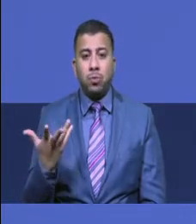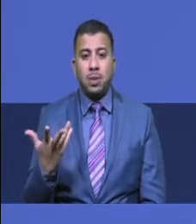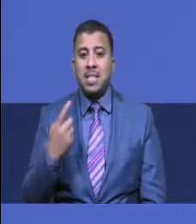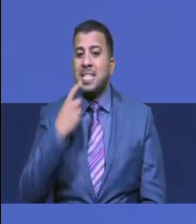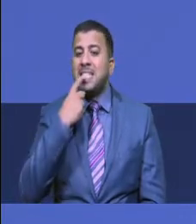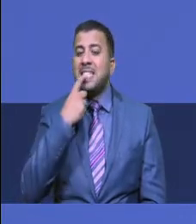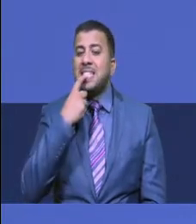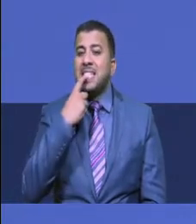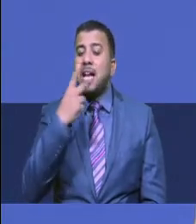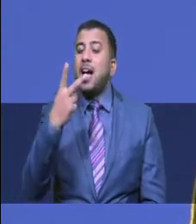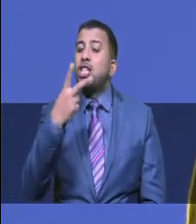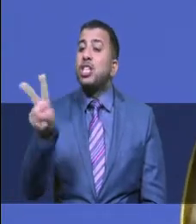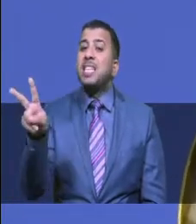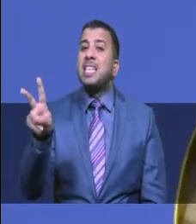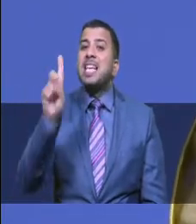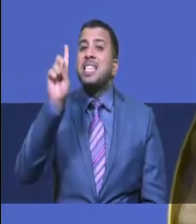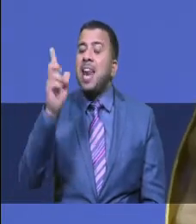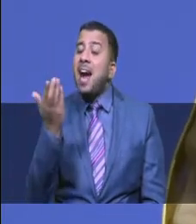20 سنة.